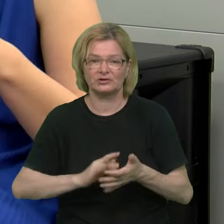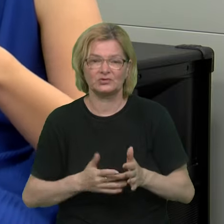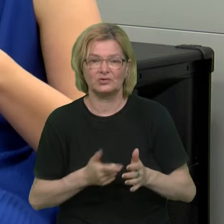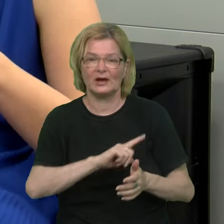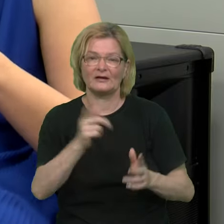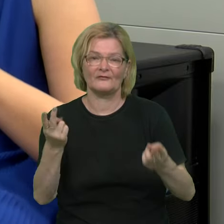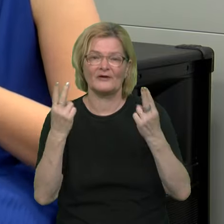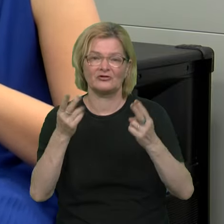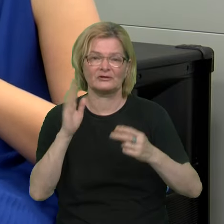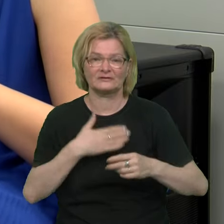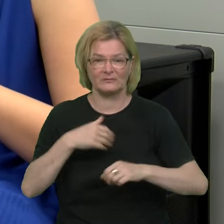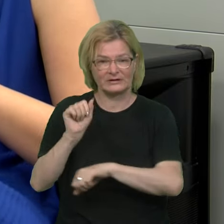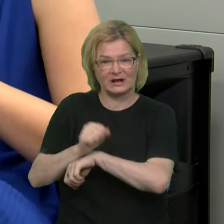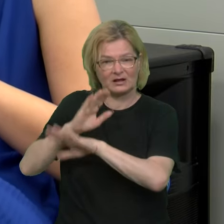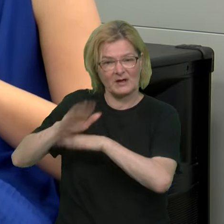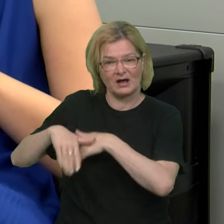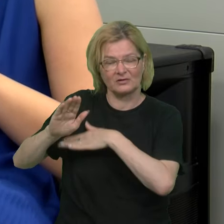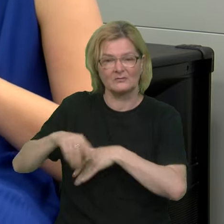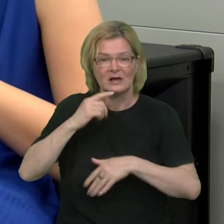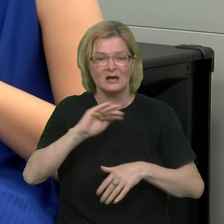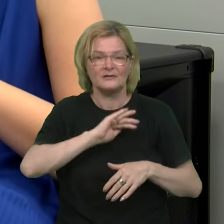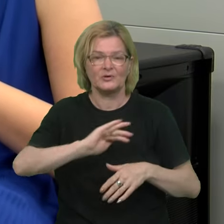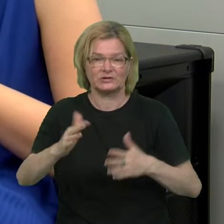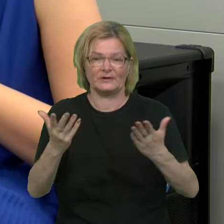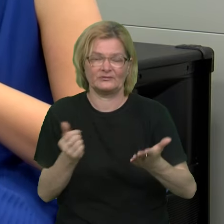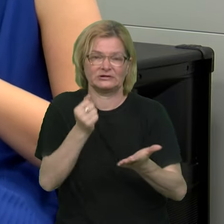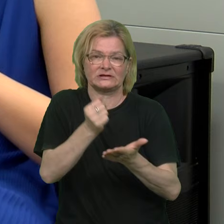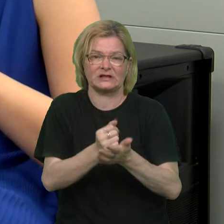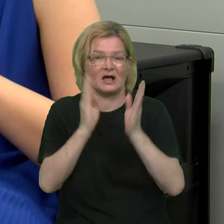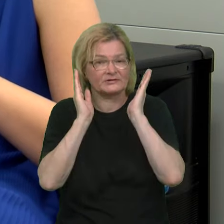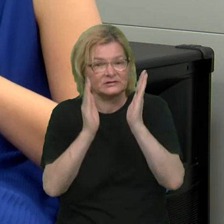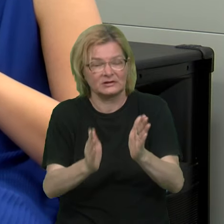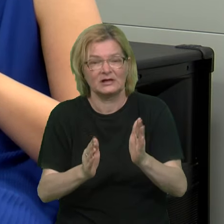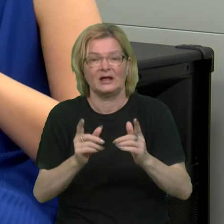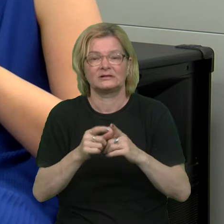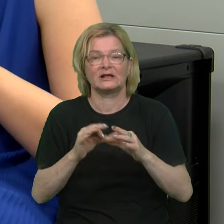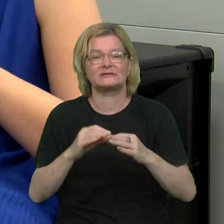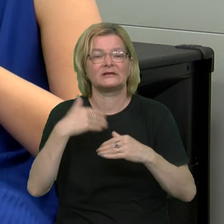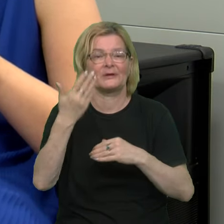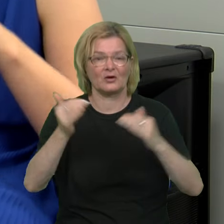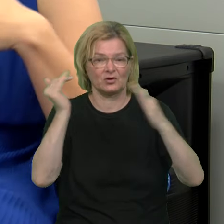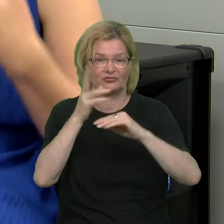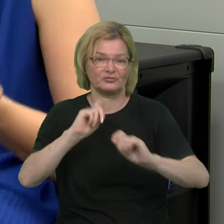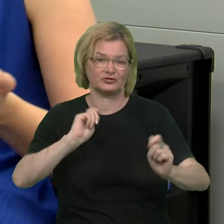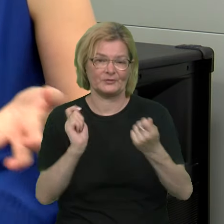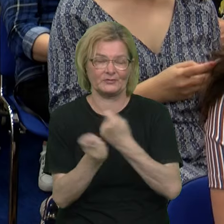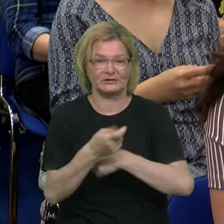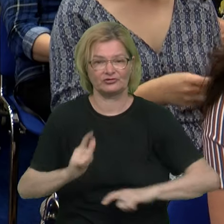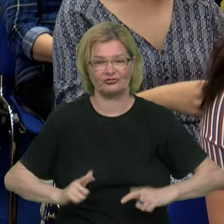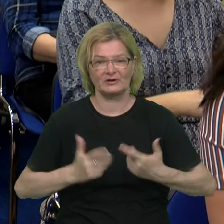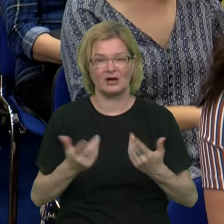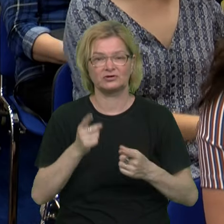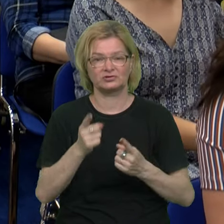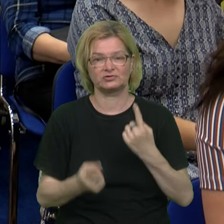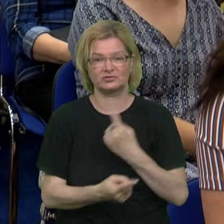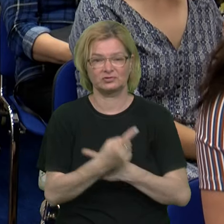sve drugo nam je važnije, sebe jako zanemarujemo i posebno evo da stavim fokus na to da se preko noći može